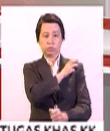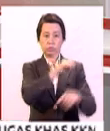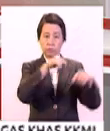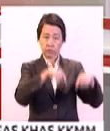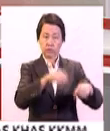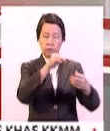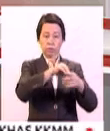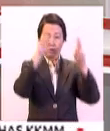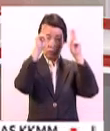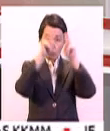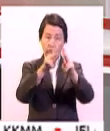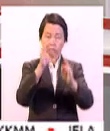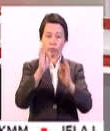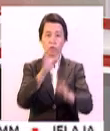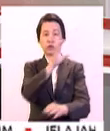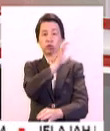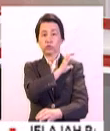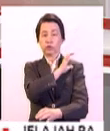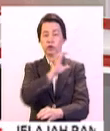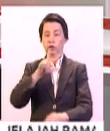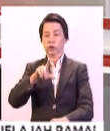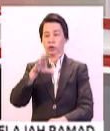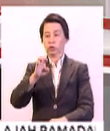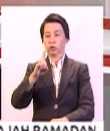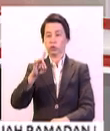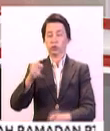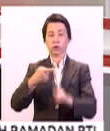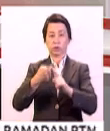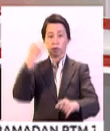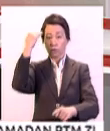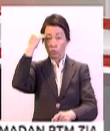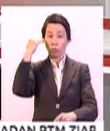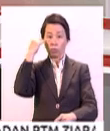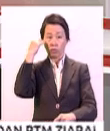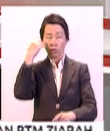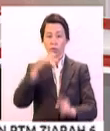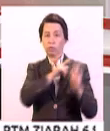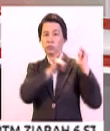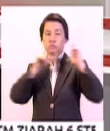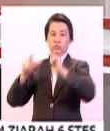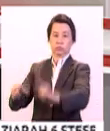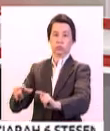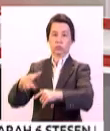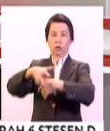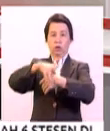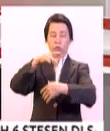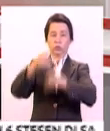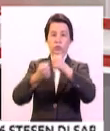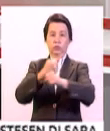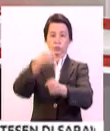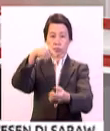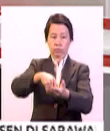di Kuantan walaupun jurulatihnya Lee Do-hee dari Korea Selatan meletak jawatan awal tahun